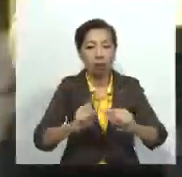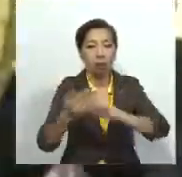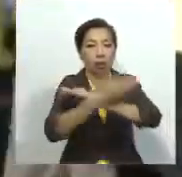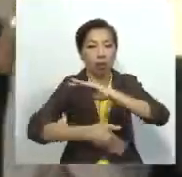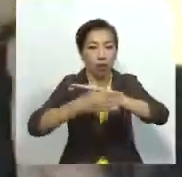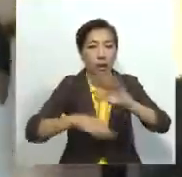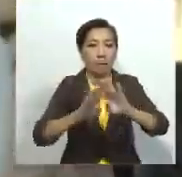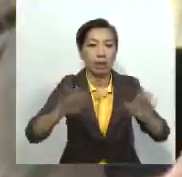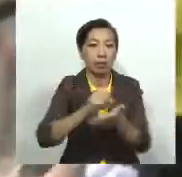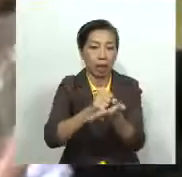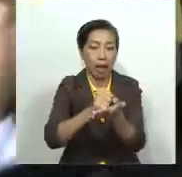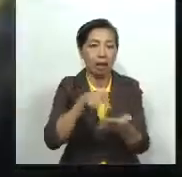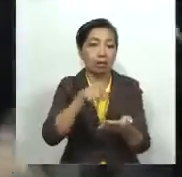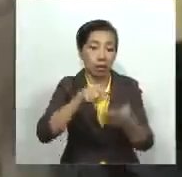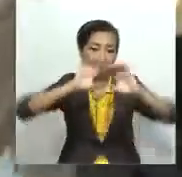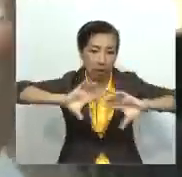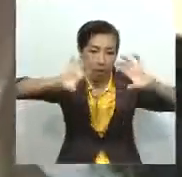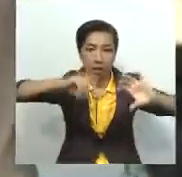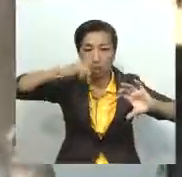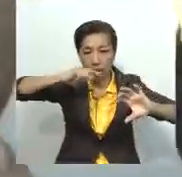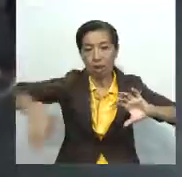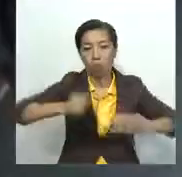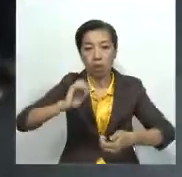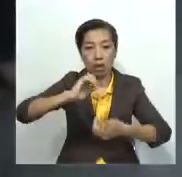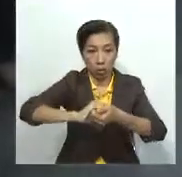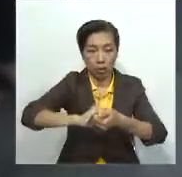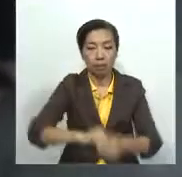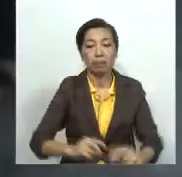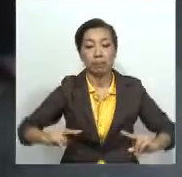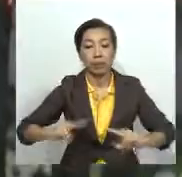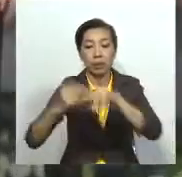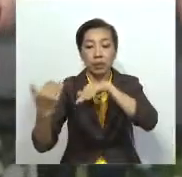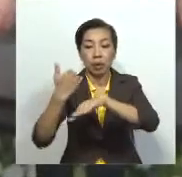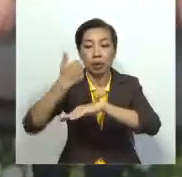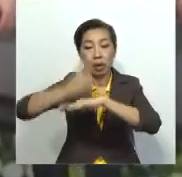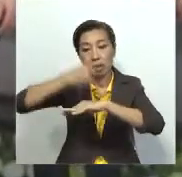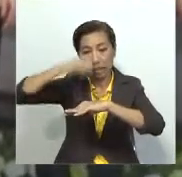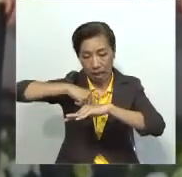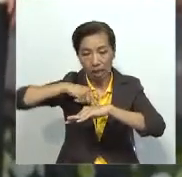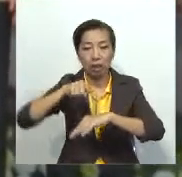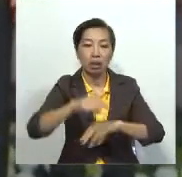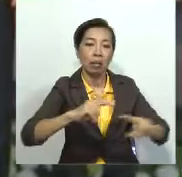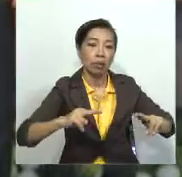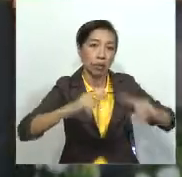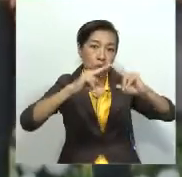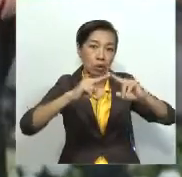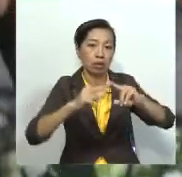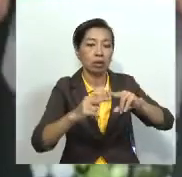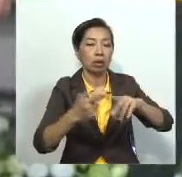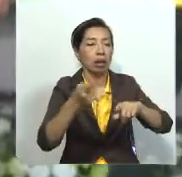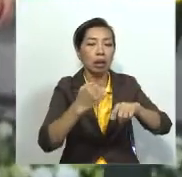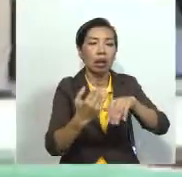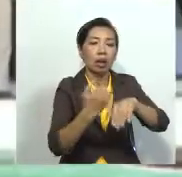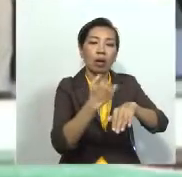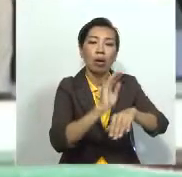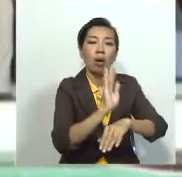ถไฟร่วมกันระหว่างรัฐบาลไทยและกัมพูชาโดยมีรัฐมนตรีว่าการกระทรวงคมนาคมของไทยครับและรัฐมนตรีว่าการกระทรวงโยธาธิ